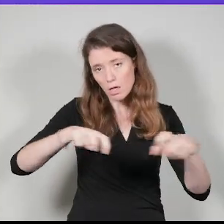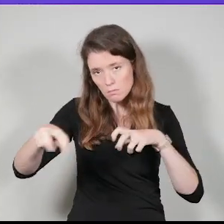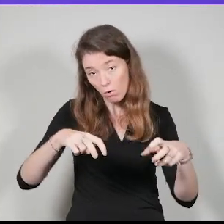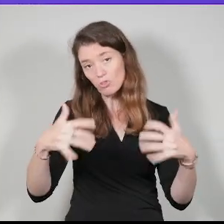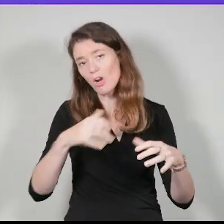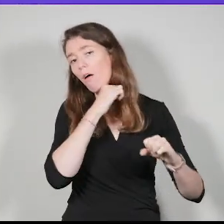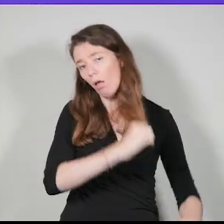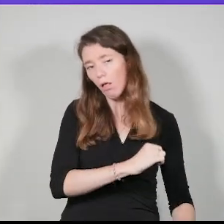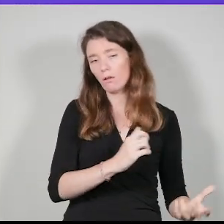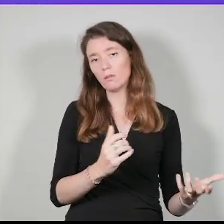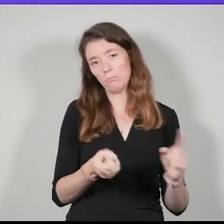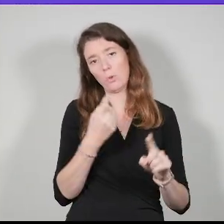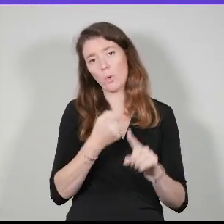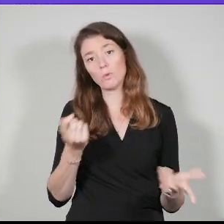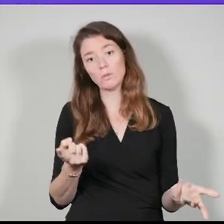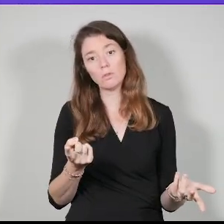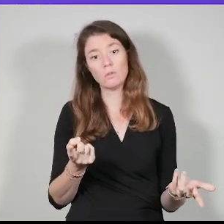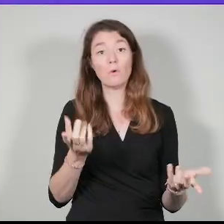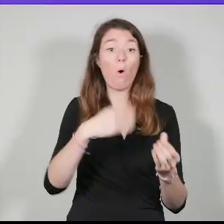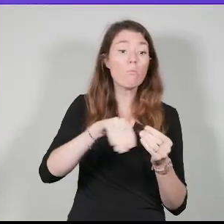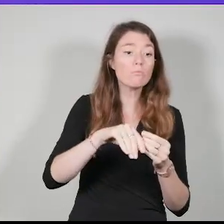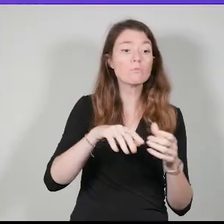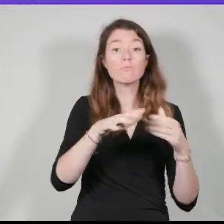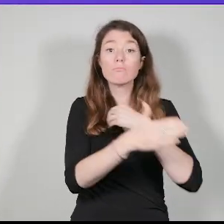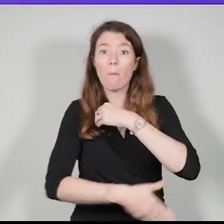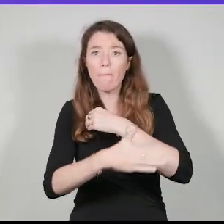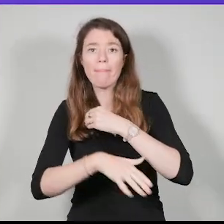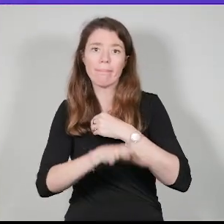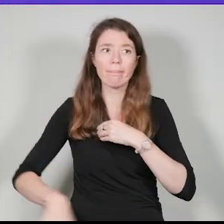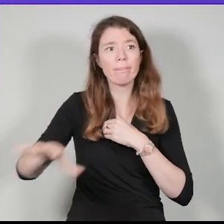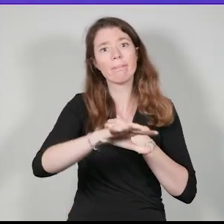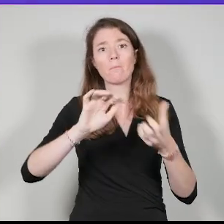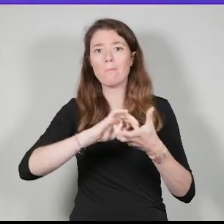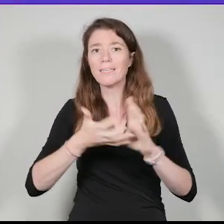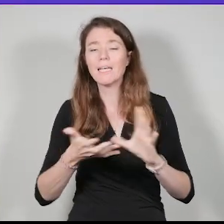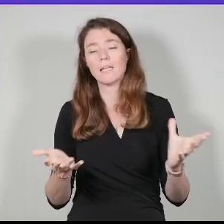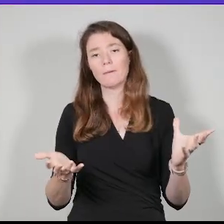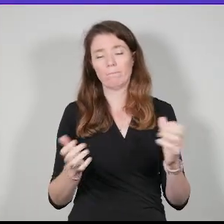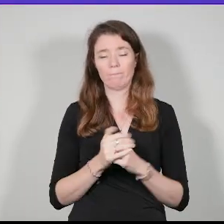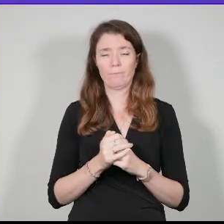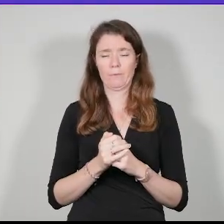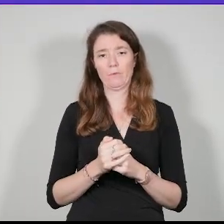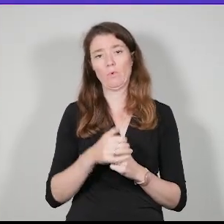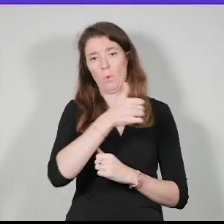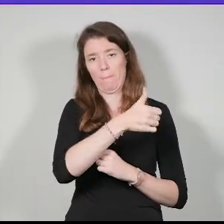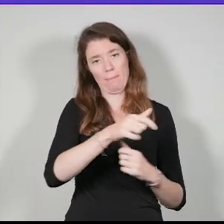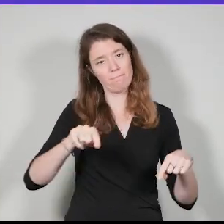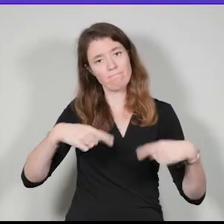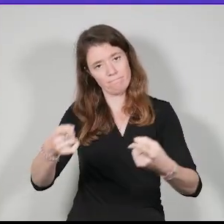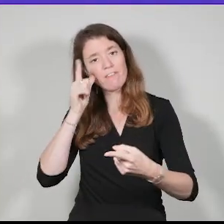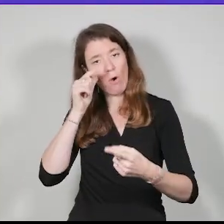première contrainte qui est majeure, surtout dans des territoires ruraux dans lesquels on est implanté. Et